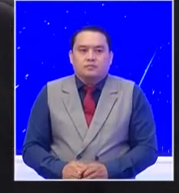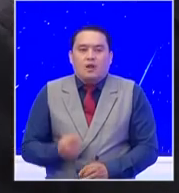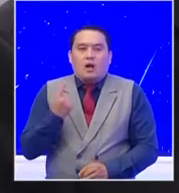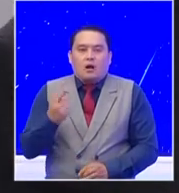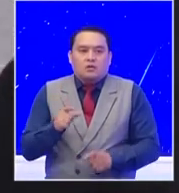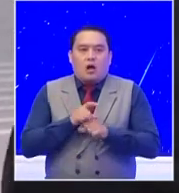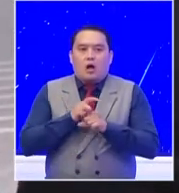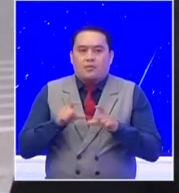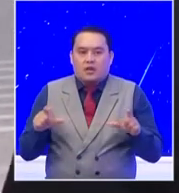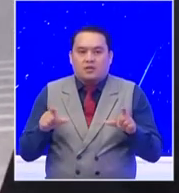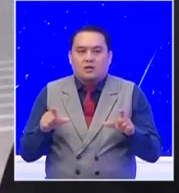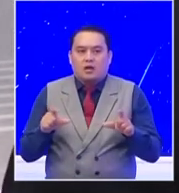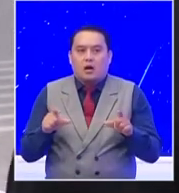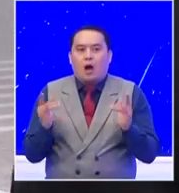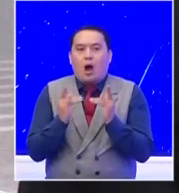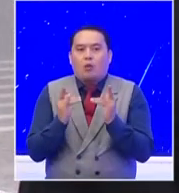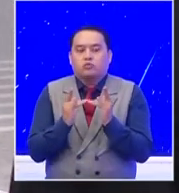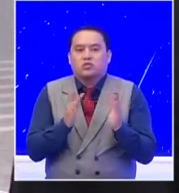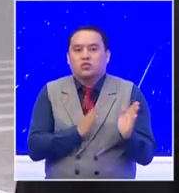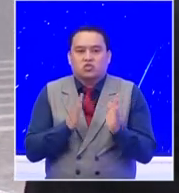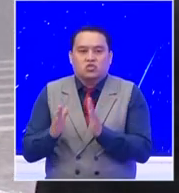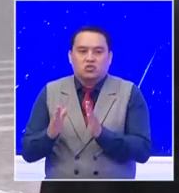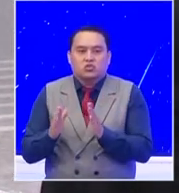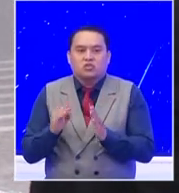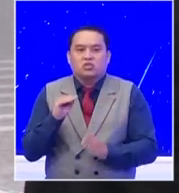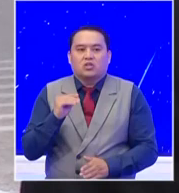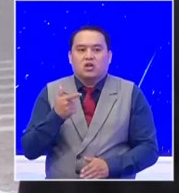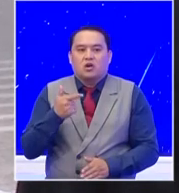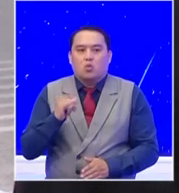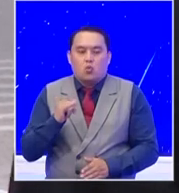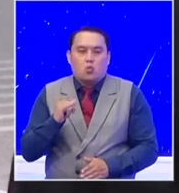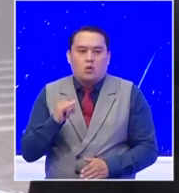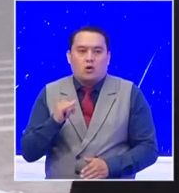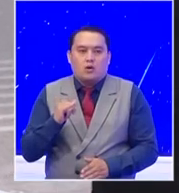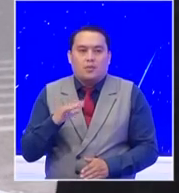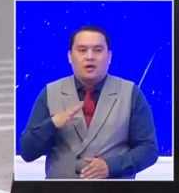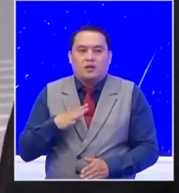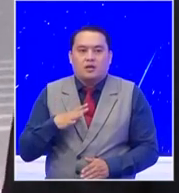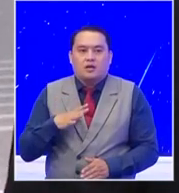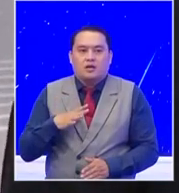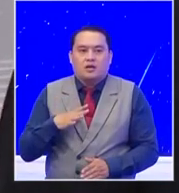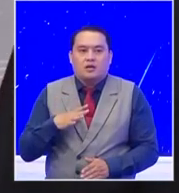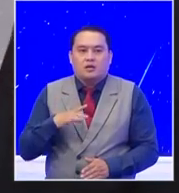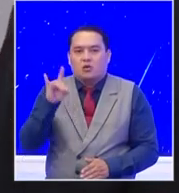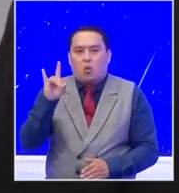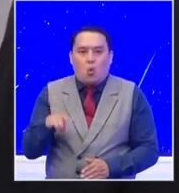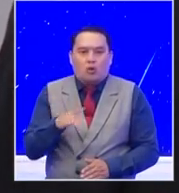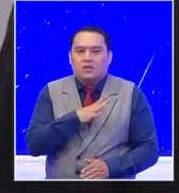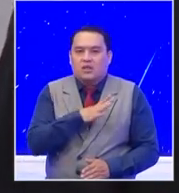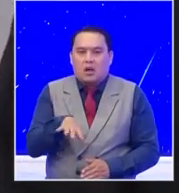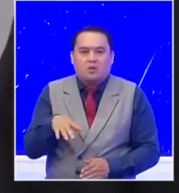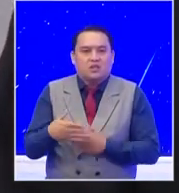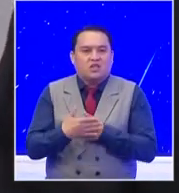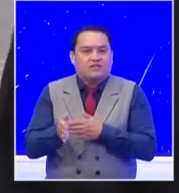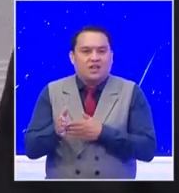можно сказать, вот это общежитие университета ЖТСУ. Тогда вот ни окон, ни дверей,